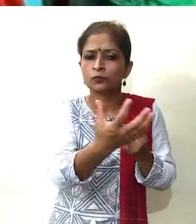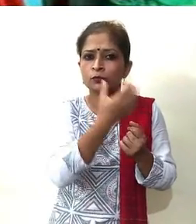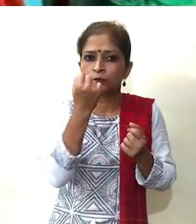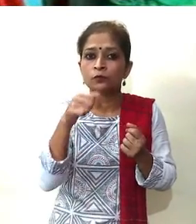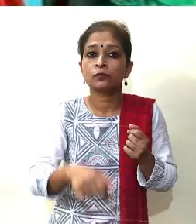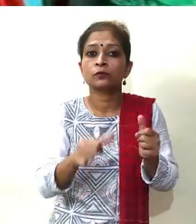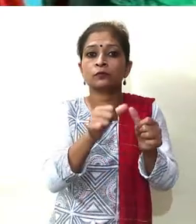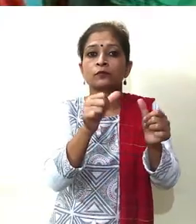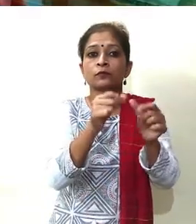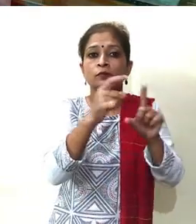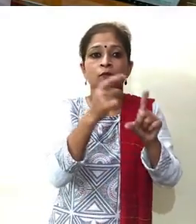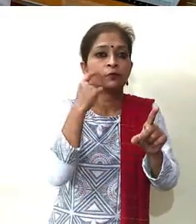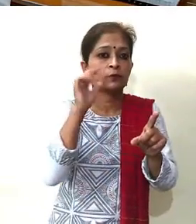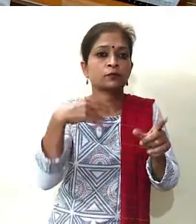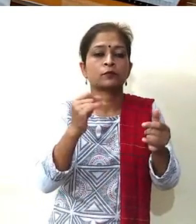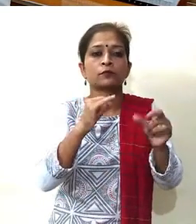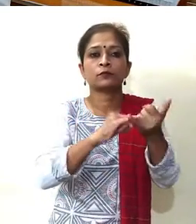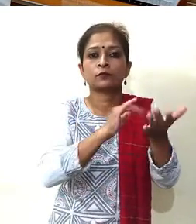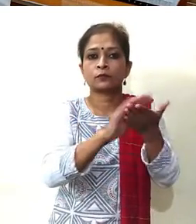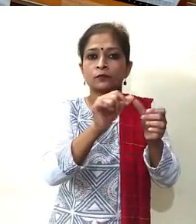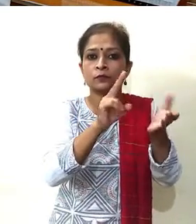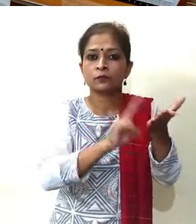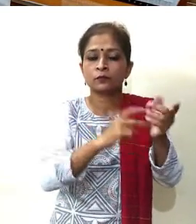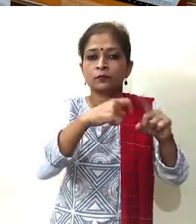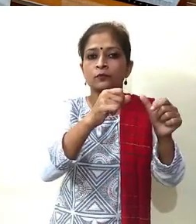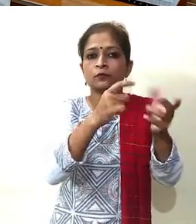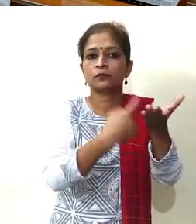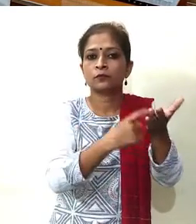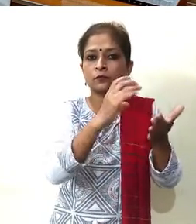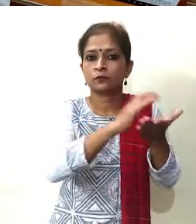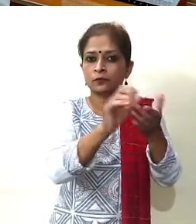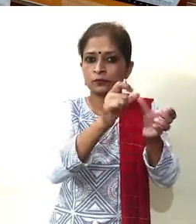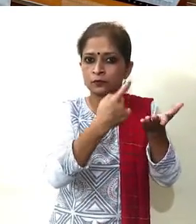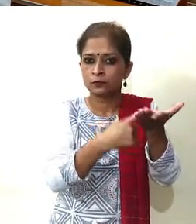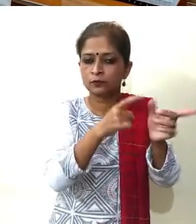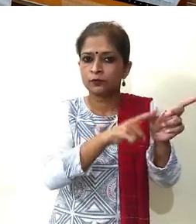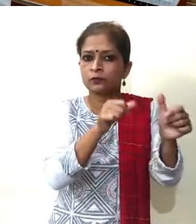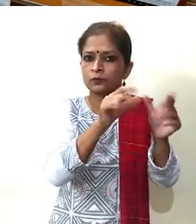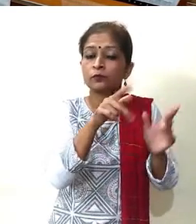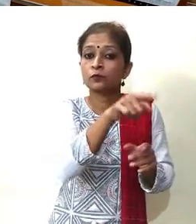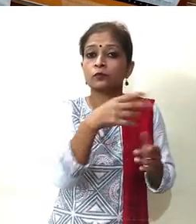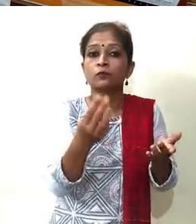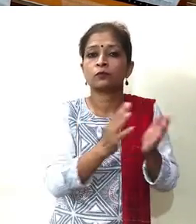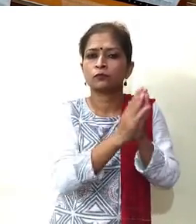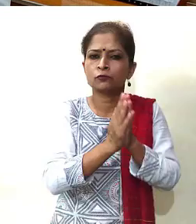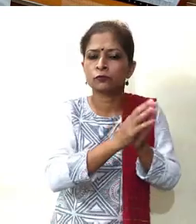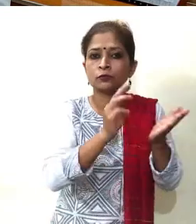आदि शंकराचार्य हुए हमारे यहाँ, जिन्होंने सारी मठों की स्थापना की और चारों धाम की स्थापना की।